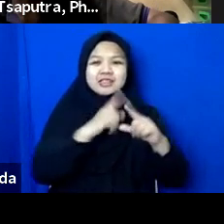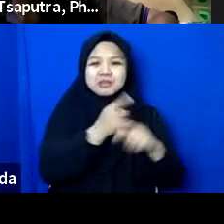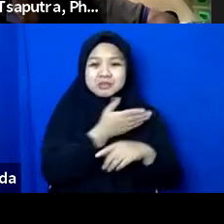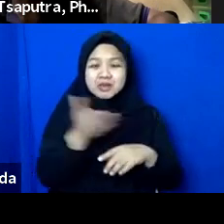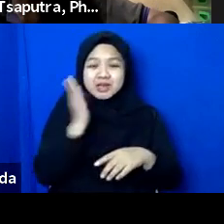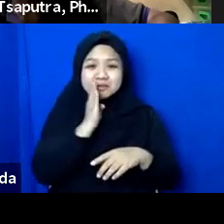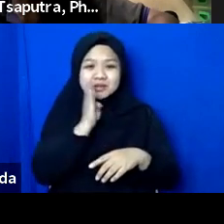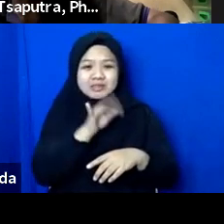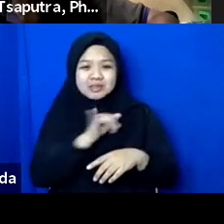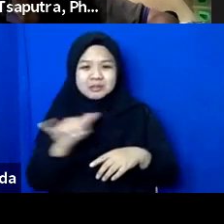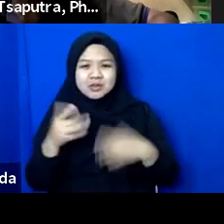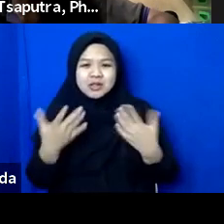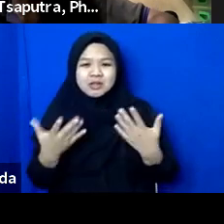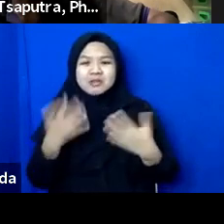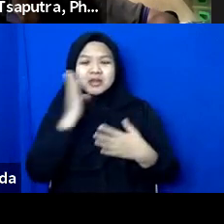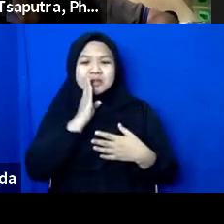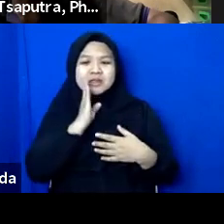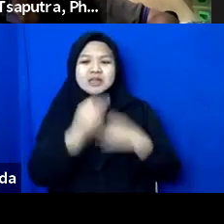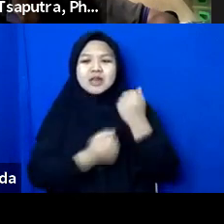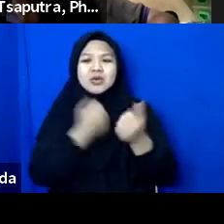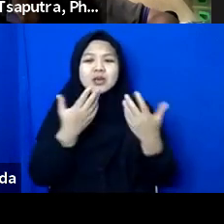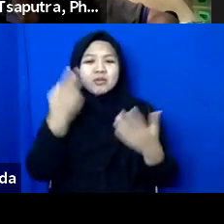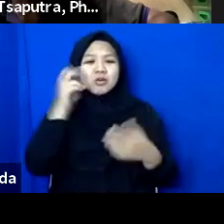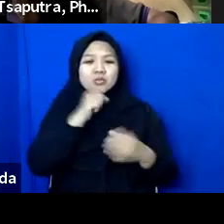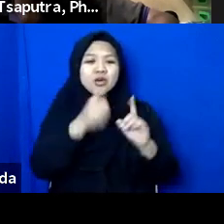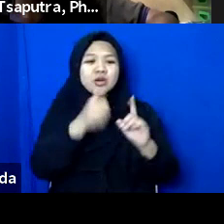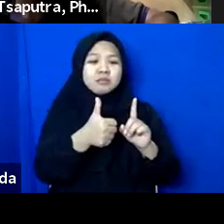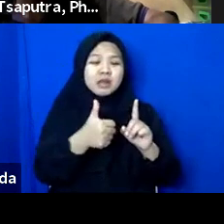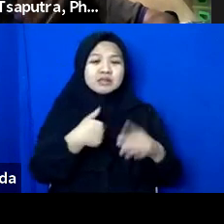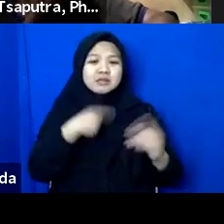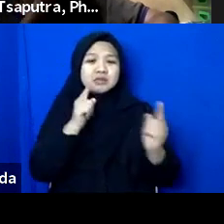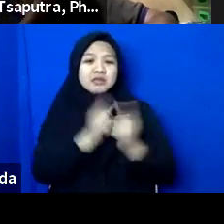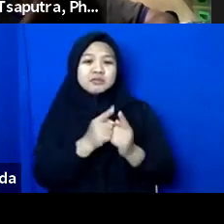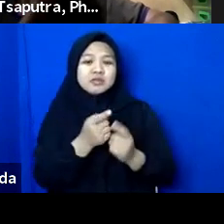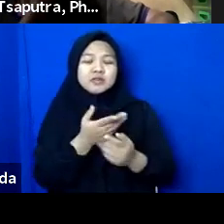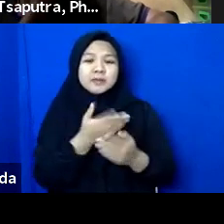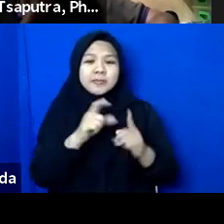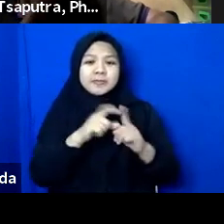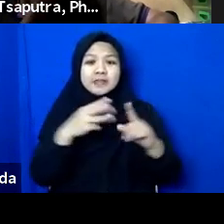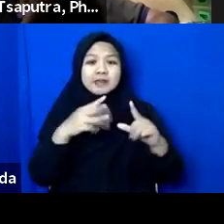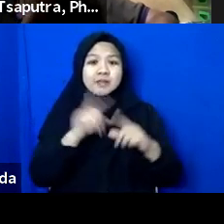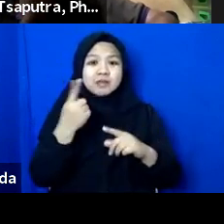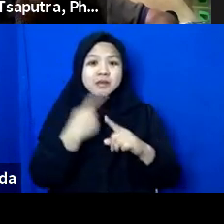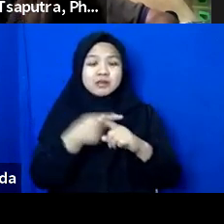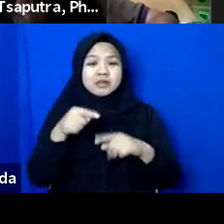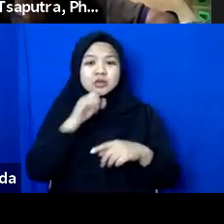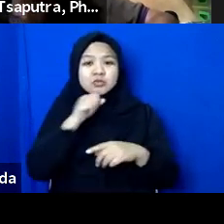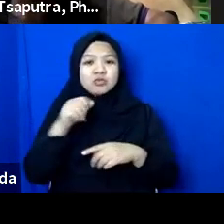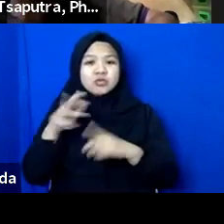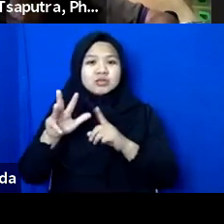mereka kemaja apa sih remaja yang dilakukan gitu 16 ketika saya bertemu dengan biasa Dea pertama kali serangga